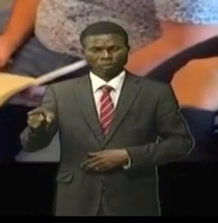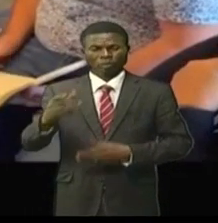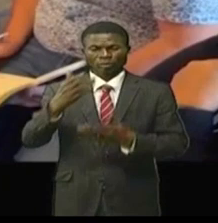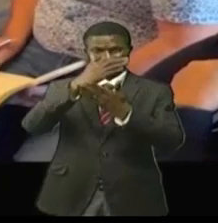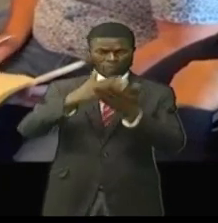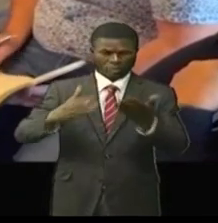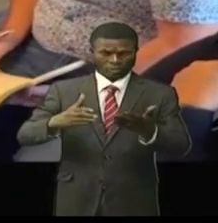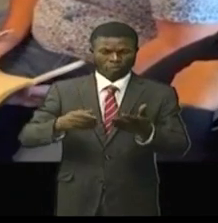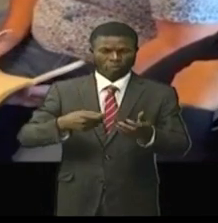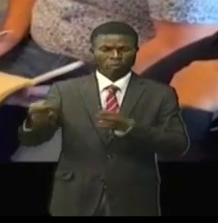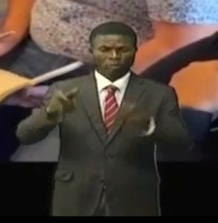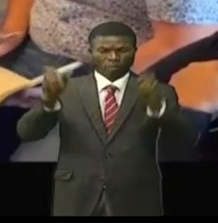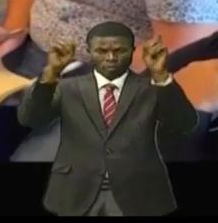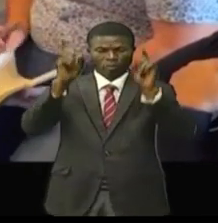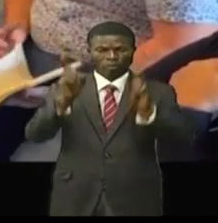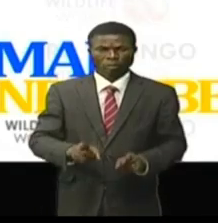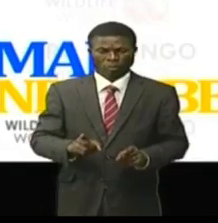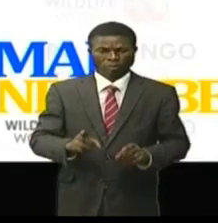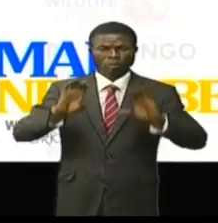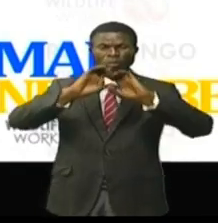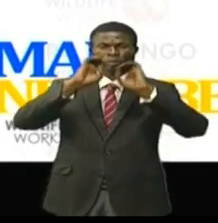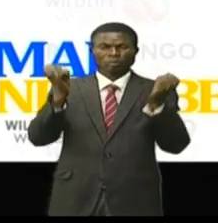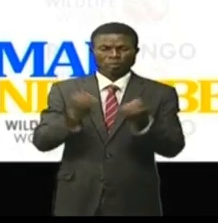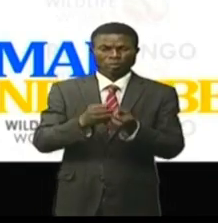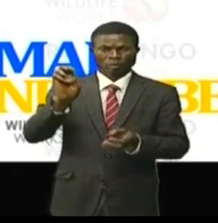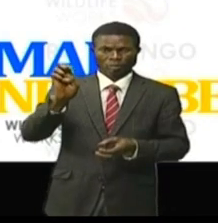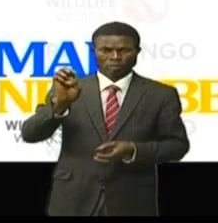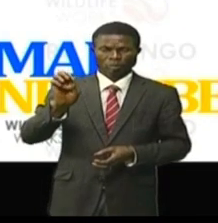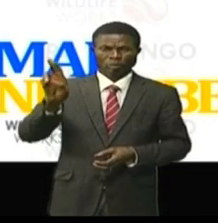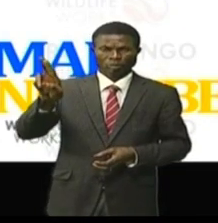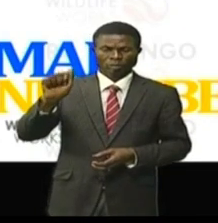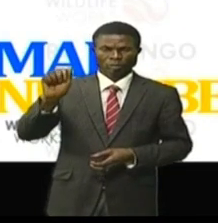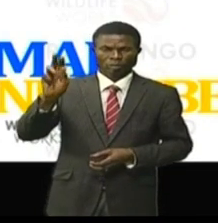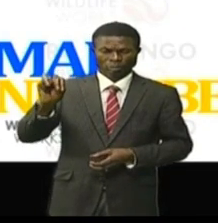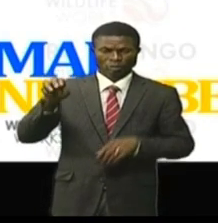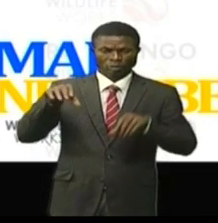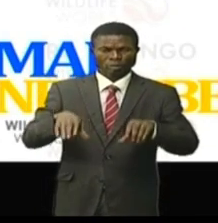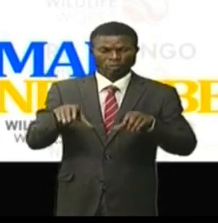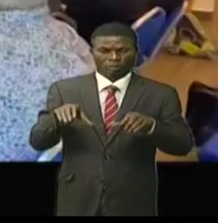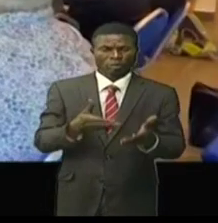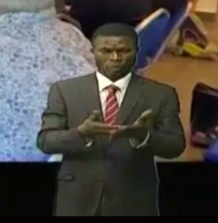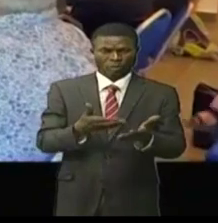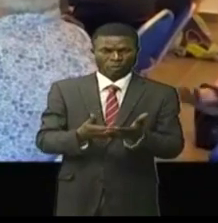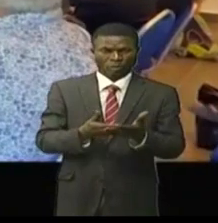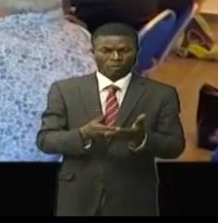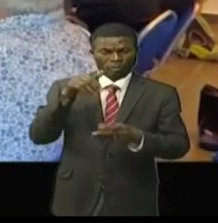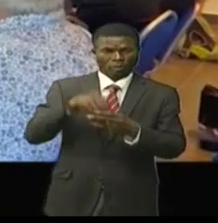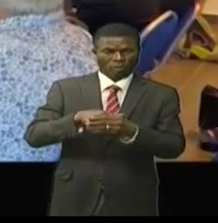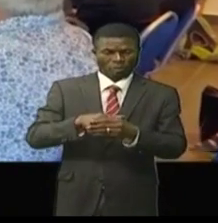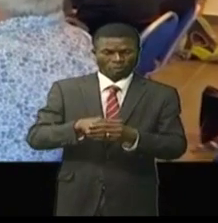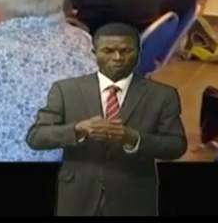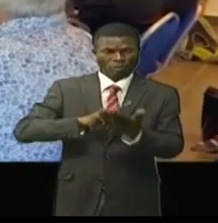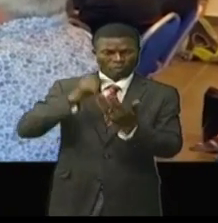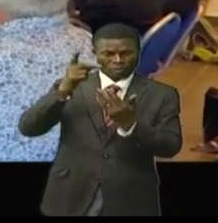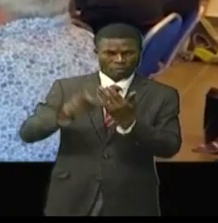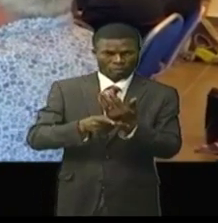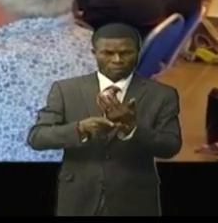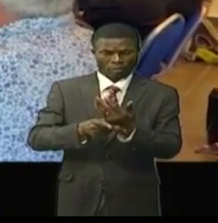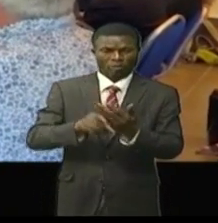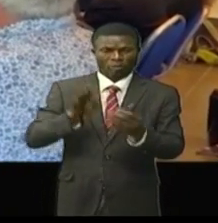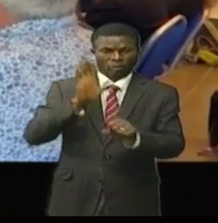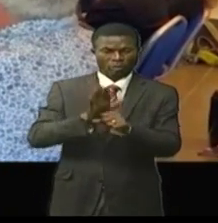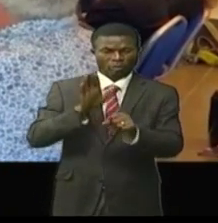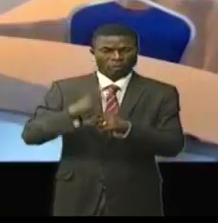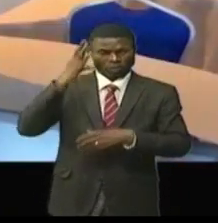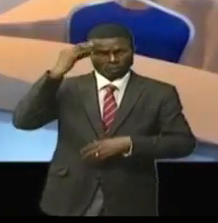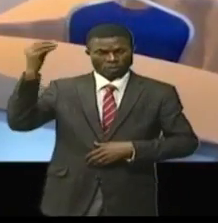du marché africain. La compagnie Era Congo, Wildlife Work Carbon, ayant dans son actif une forte expérience